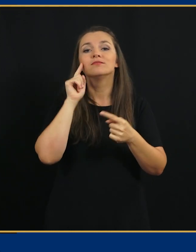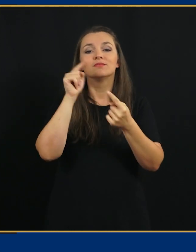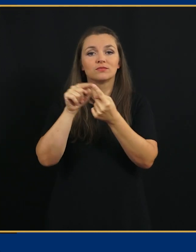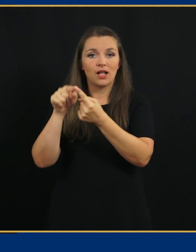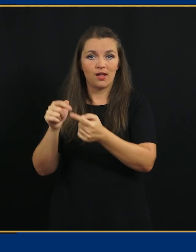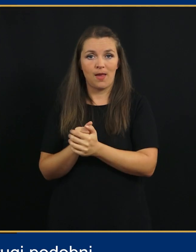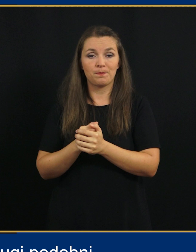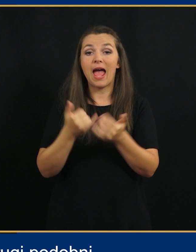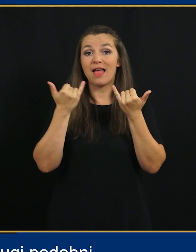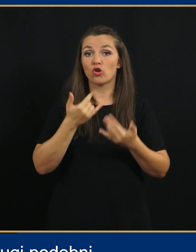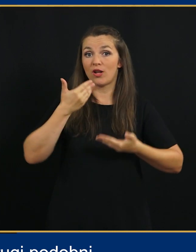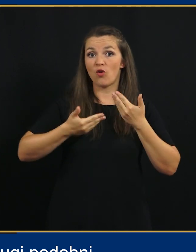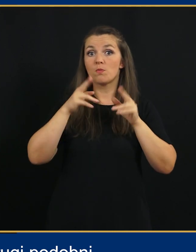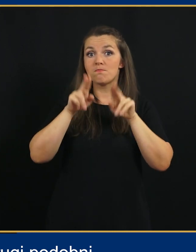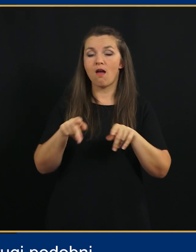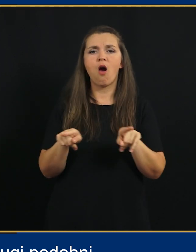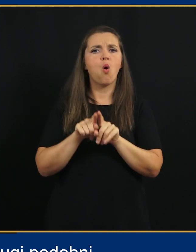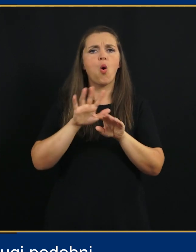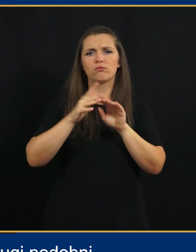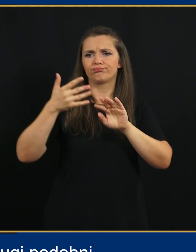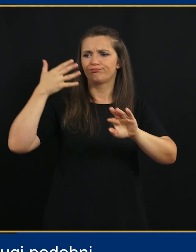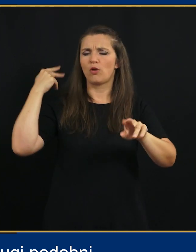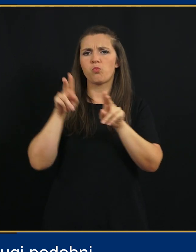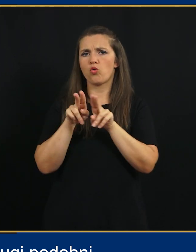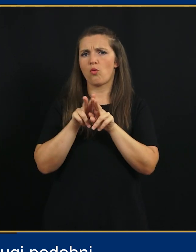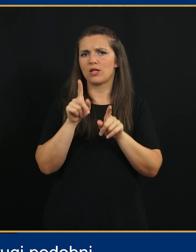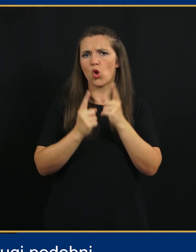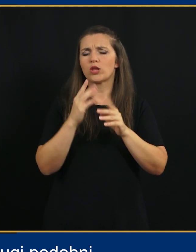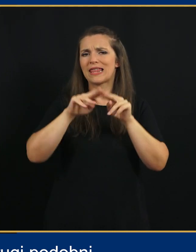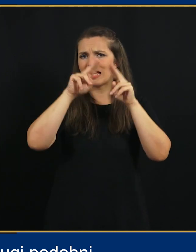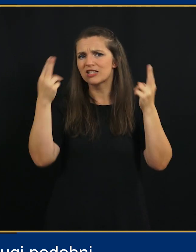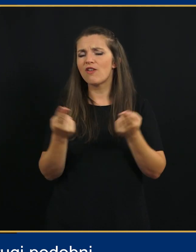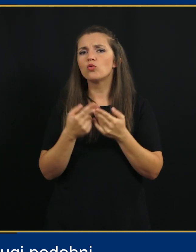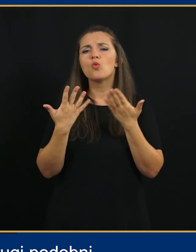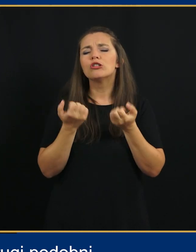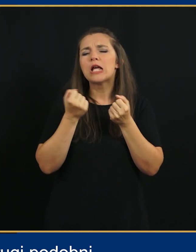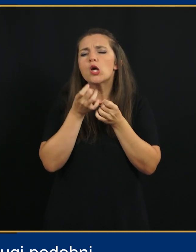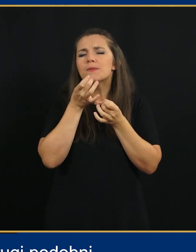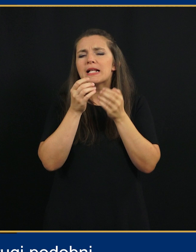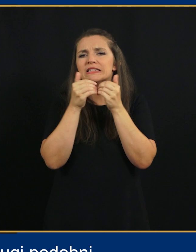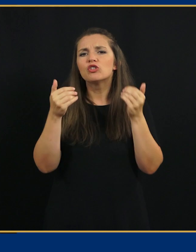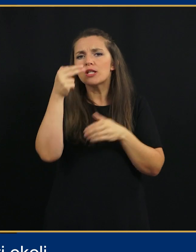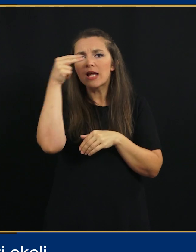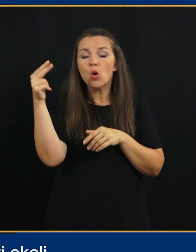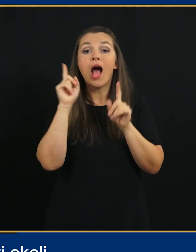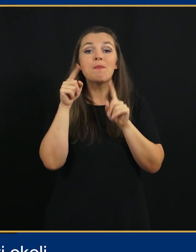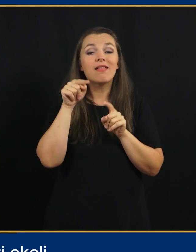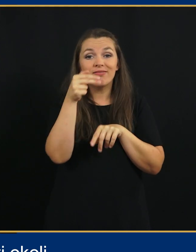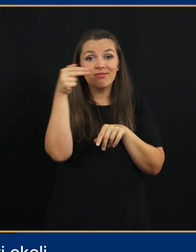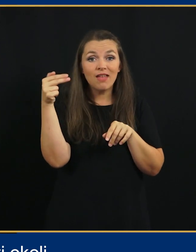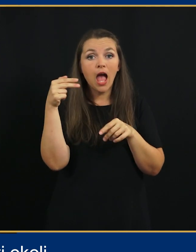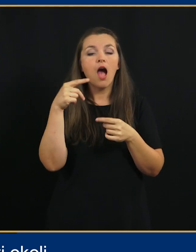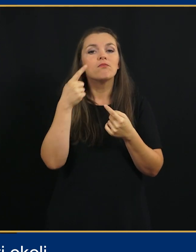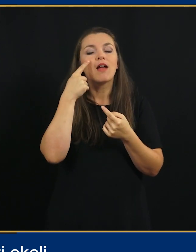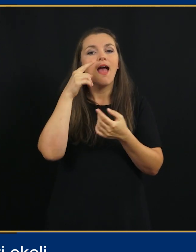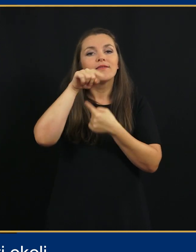cilje. Letošnji forum ima, tako kot vsi drugi podobni dogodki na svetu, morda zelo specifičen naslov, vendar se ta pravzaprav